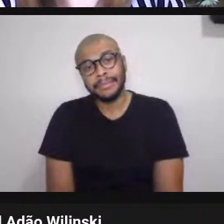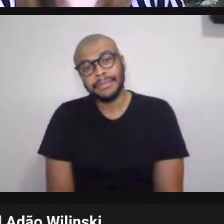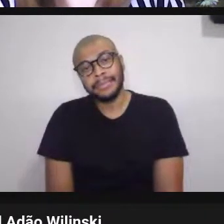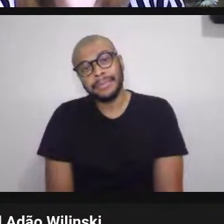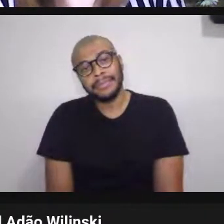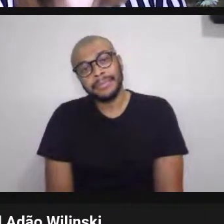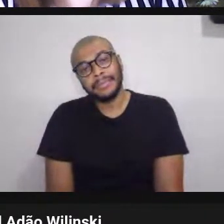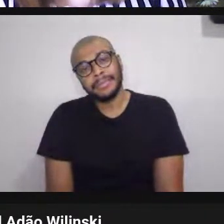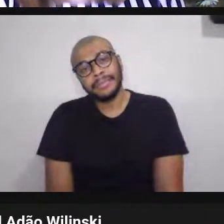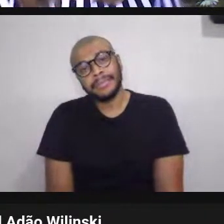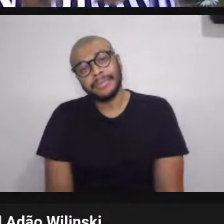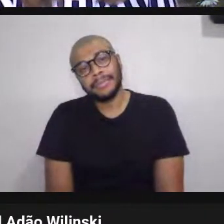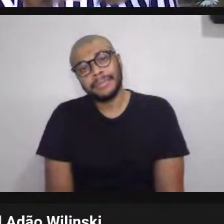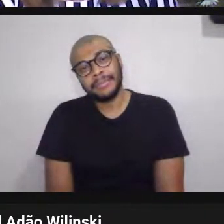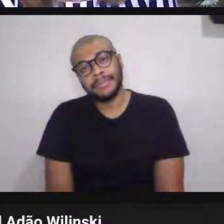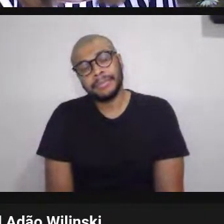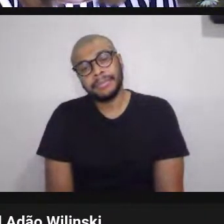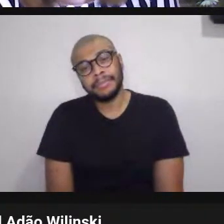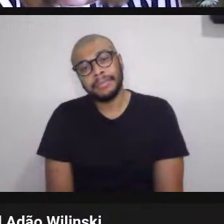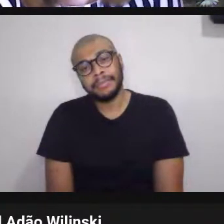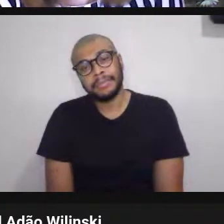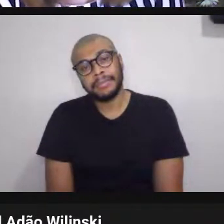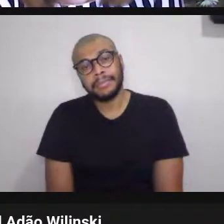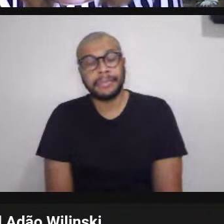jest, wymagałoby sprawdzenia.